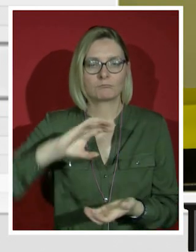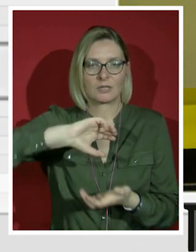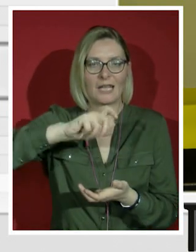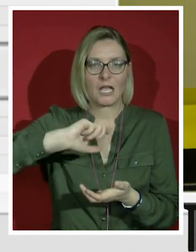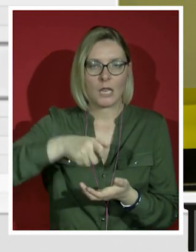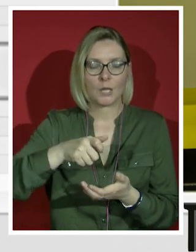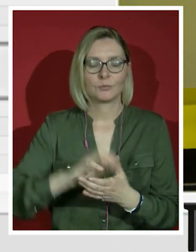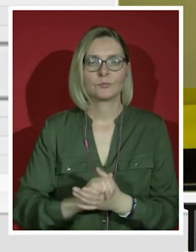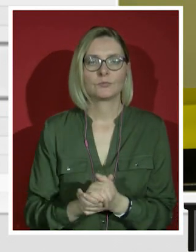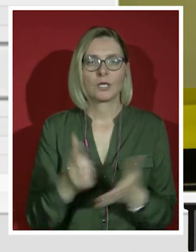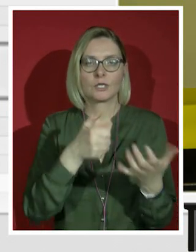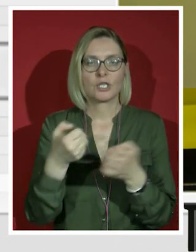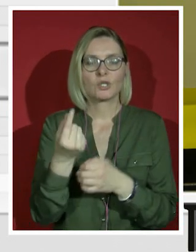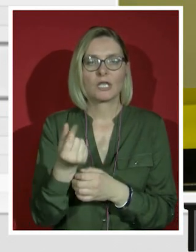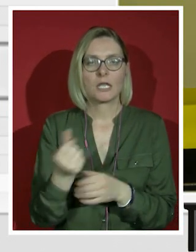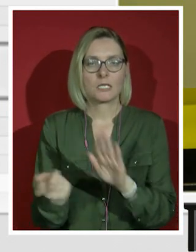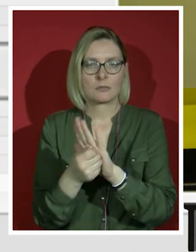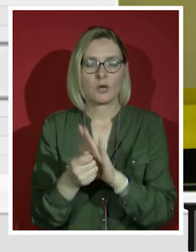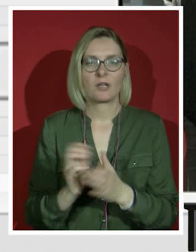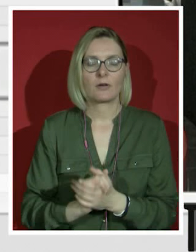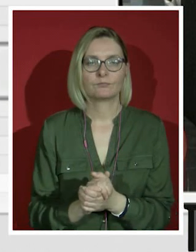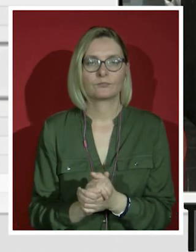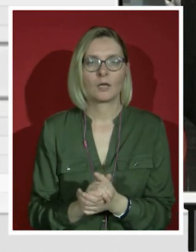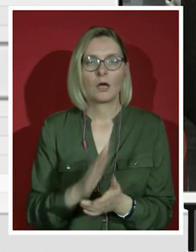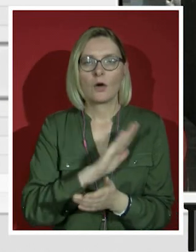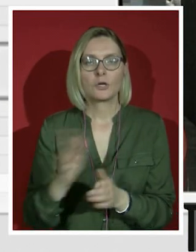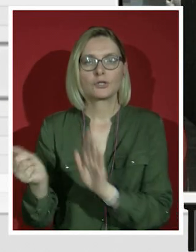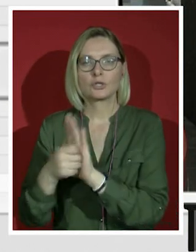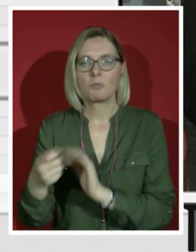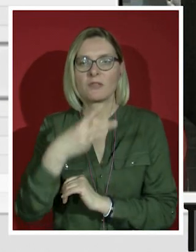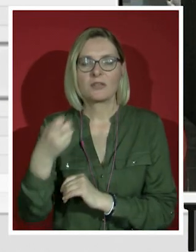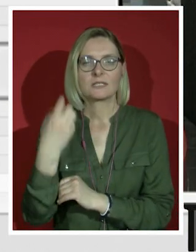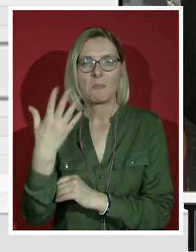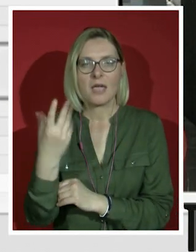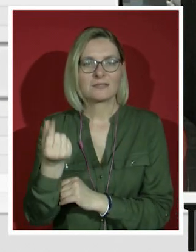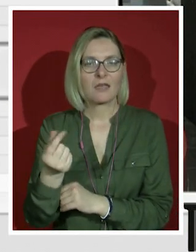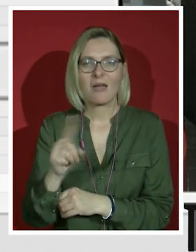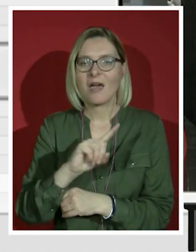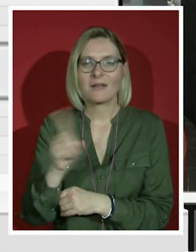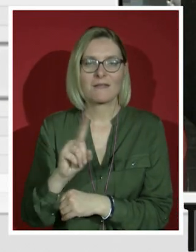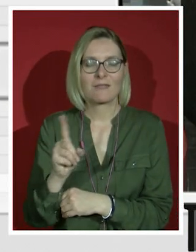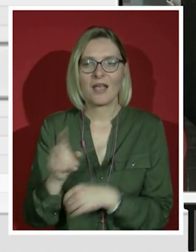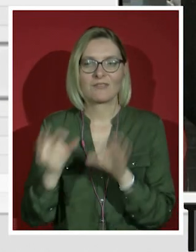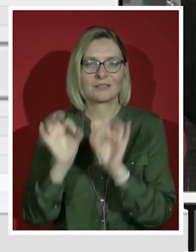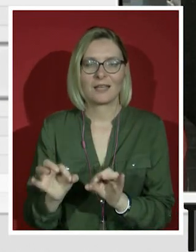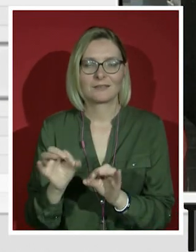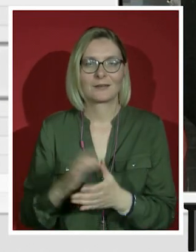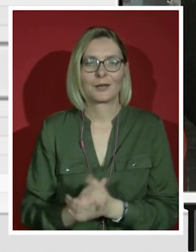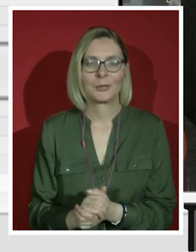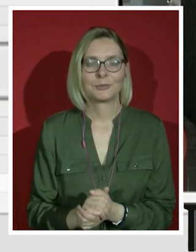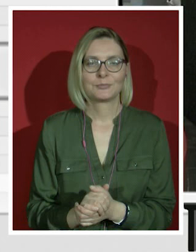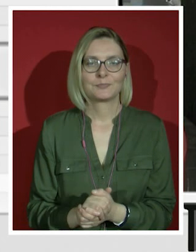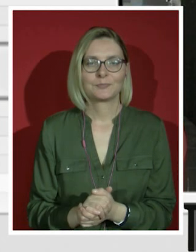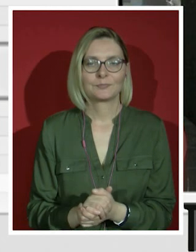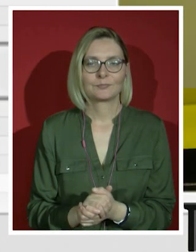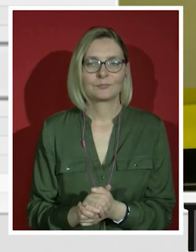една тегла мед. Една тегла мед е 600 денари килограм. Да. Значи она што се купува за 250 денари... Да бидете сигурни дека не е мед. Така,